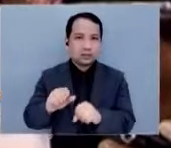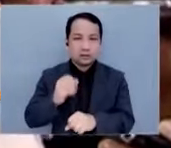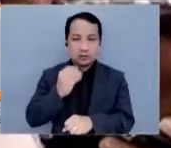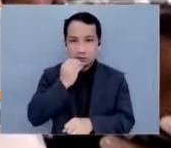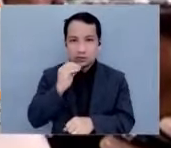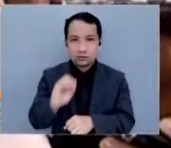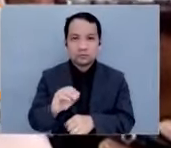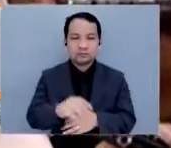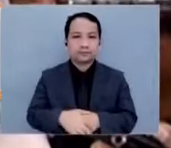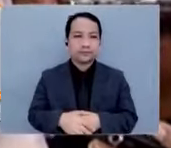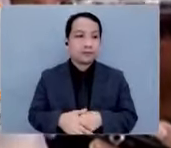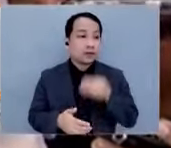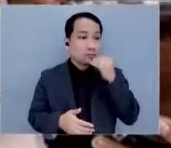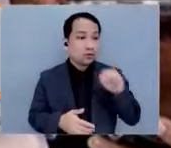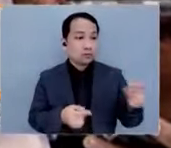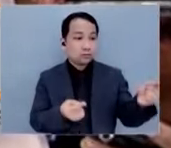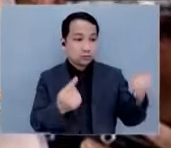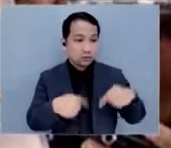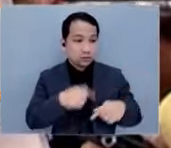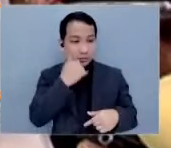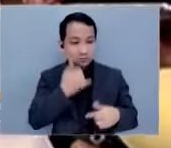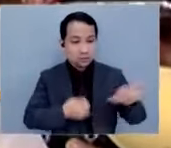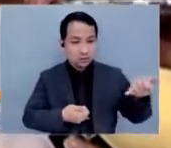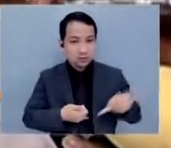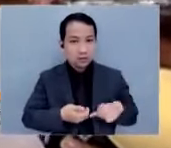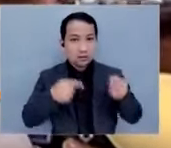cause order si Ma'am Risa at hindi pa rin